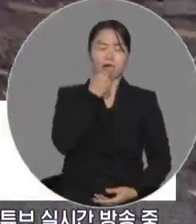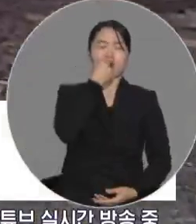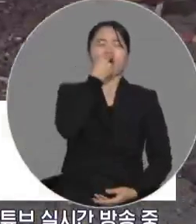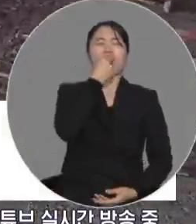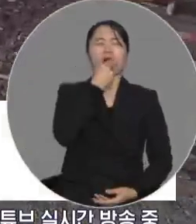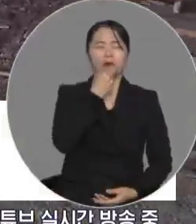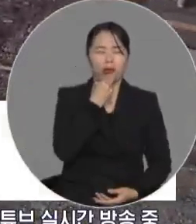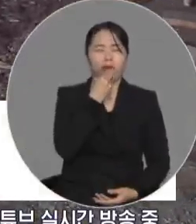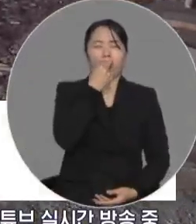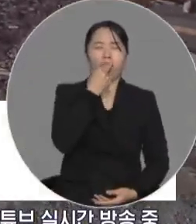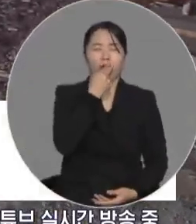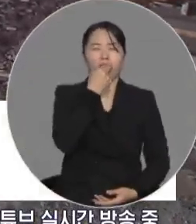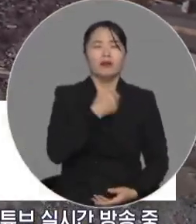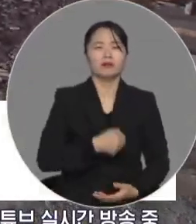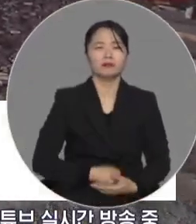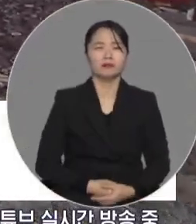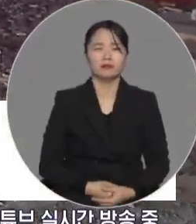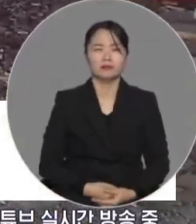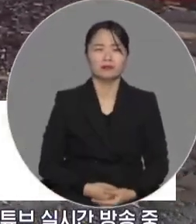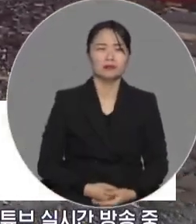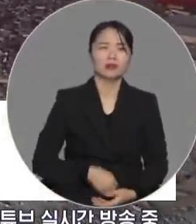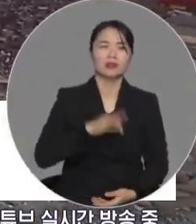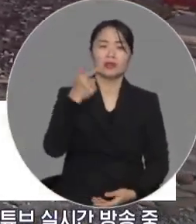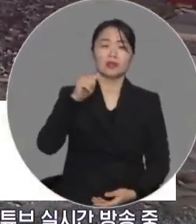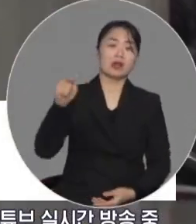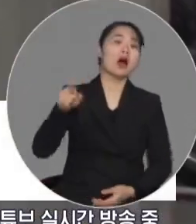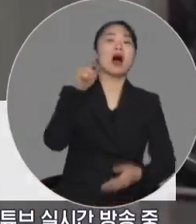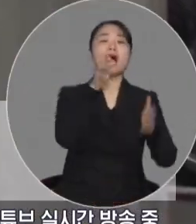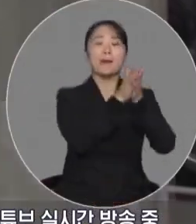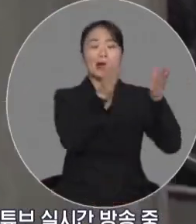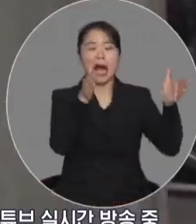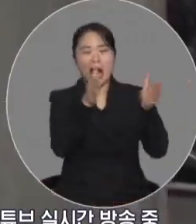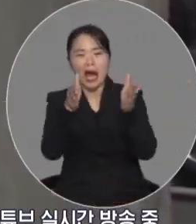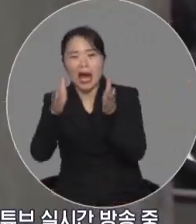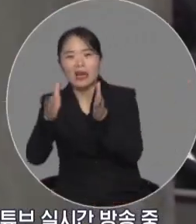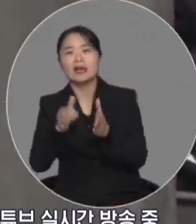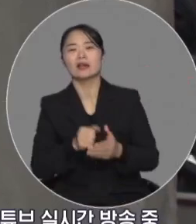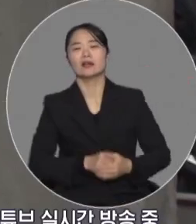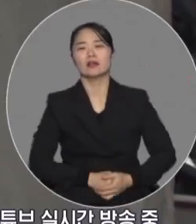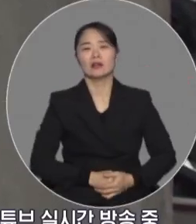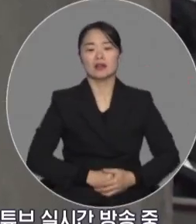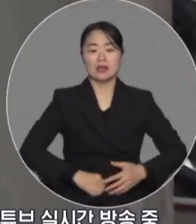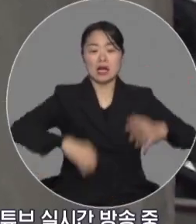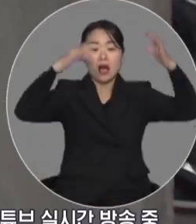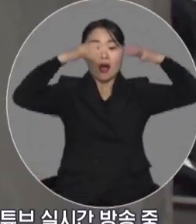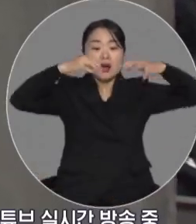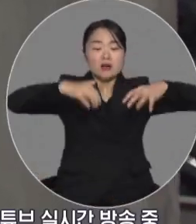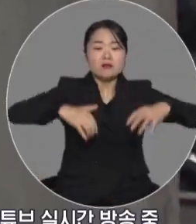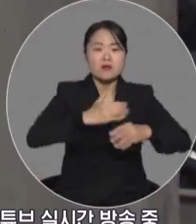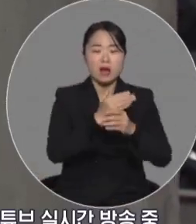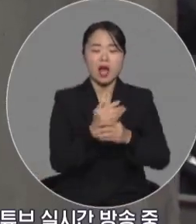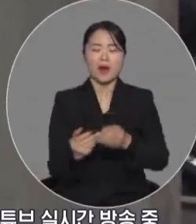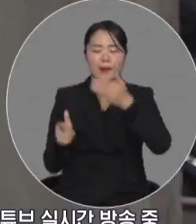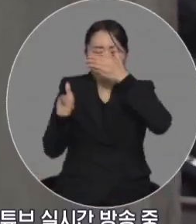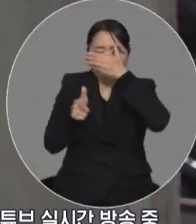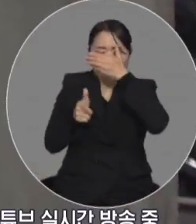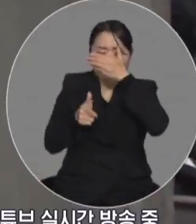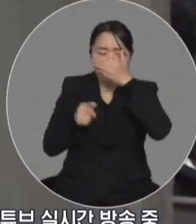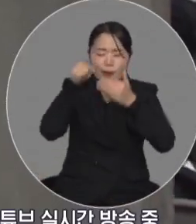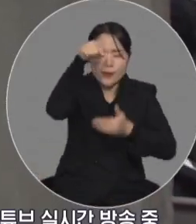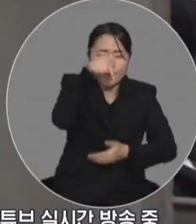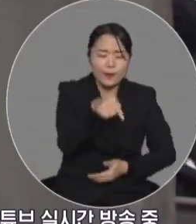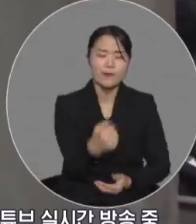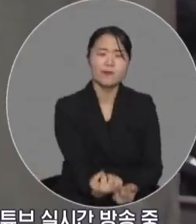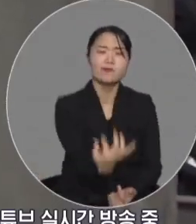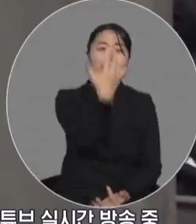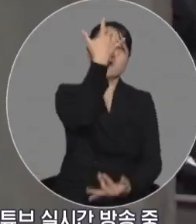옆에 나무도 있잖아. 저 10층 사람들은 9층대잖아. 소방당국은 건물 철거 작업 중 튄 용접 불티 때문에 불이 시작된